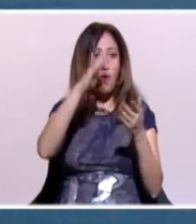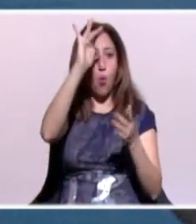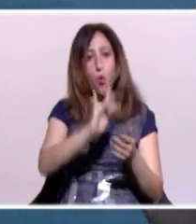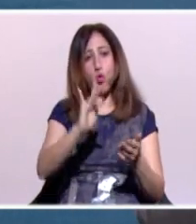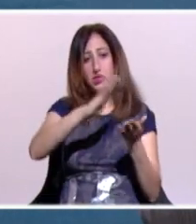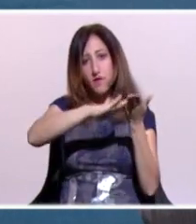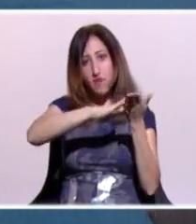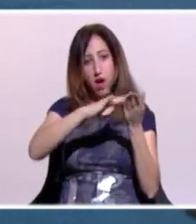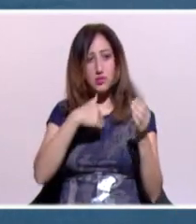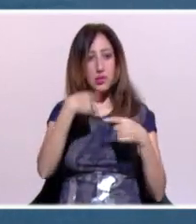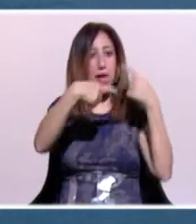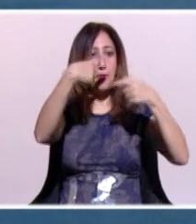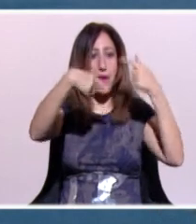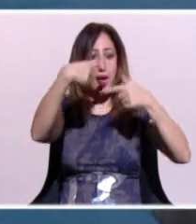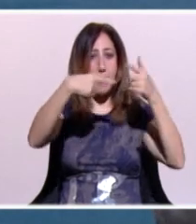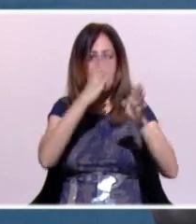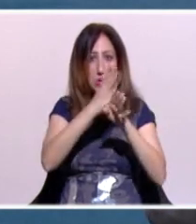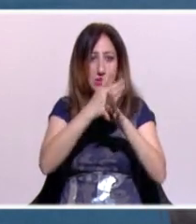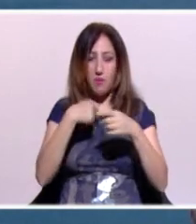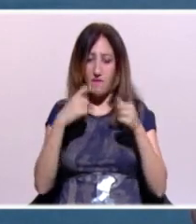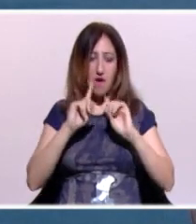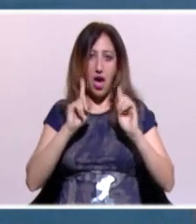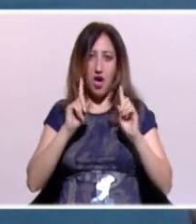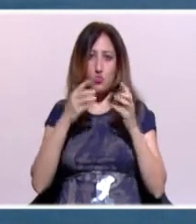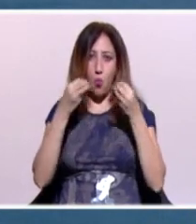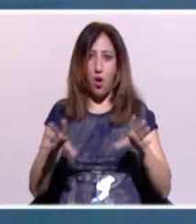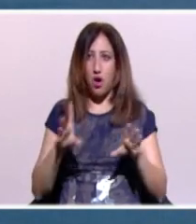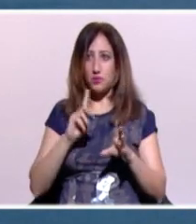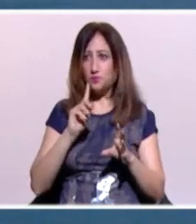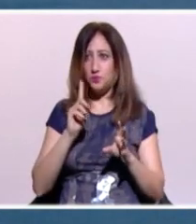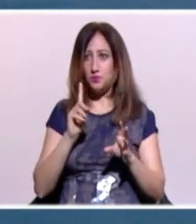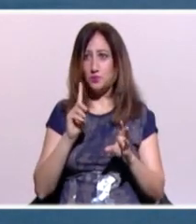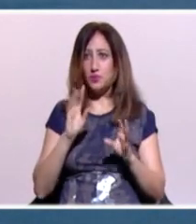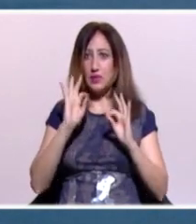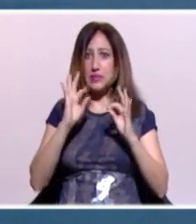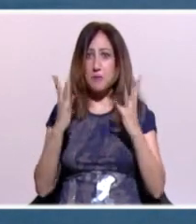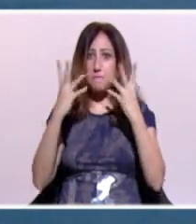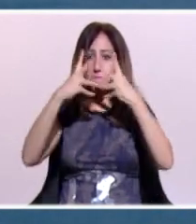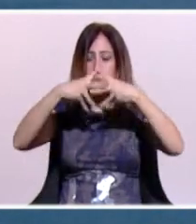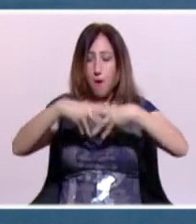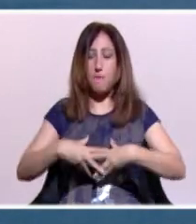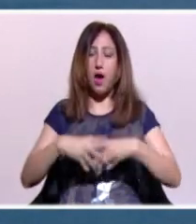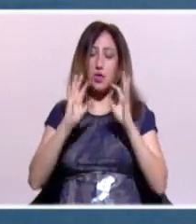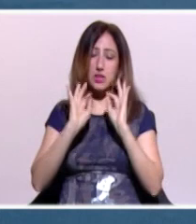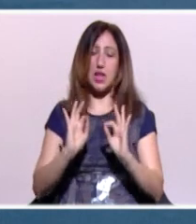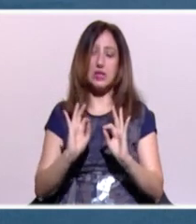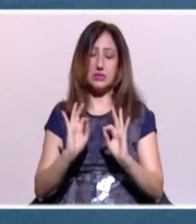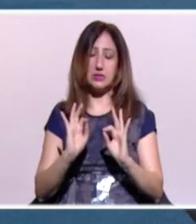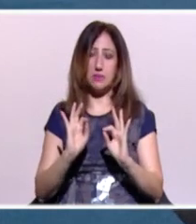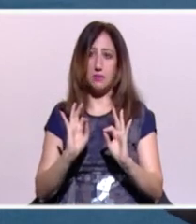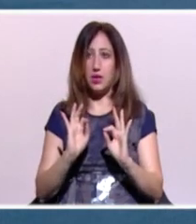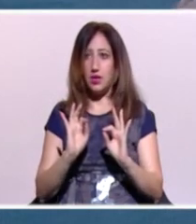لفتحي وهو مش موجود. لان ما هي لازم في الاخر هارموني، لازم الحكايه تركب على بعضها، فلازم هات